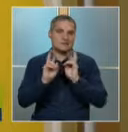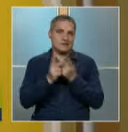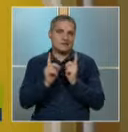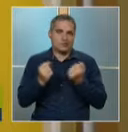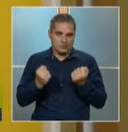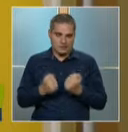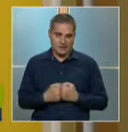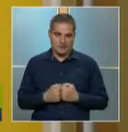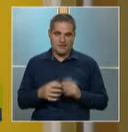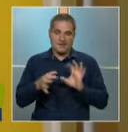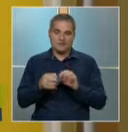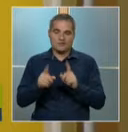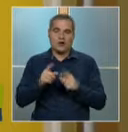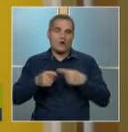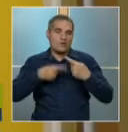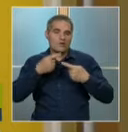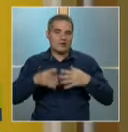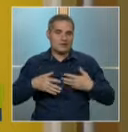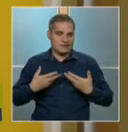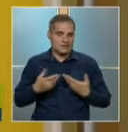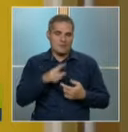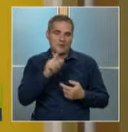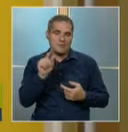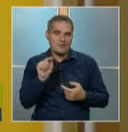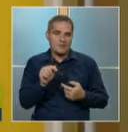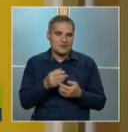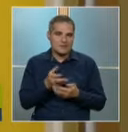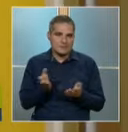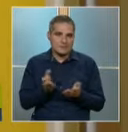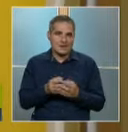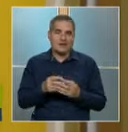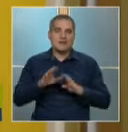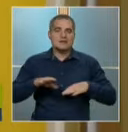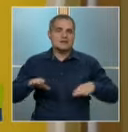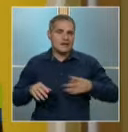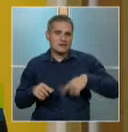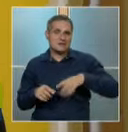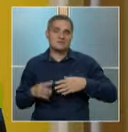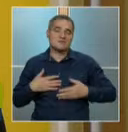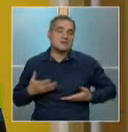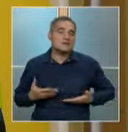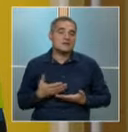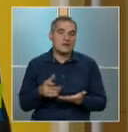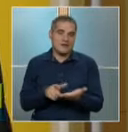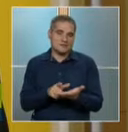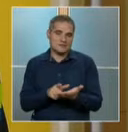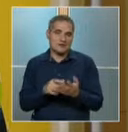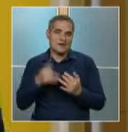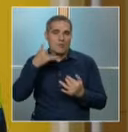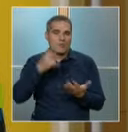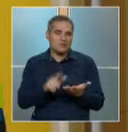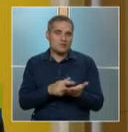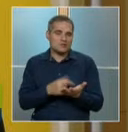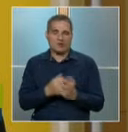който живеем, и във връзка с това, което говорите, бих искала да ви попитам, тъй като децата проявяват интерес към